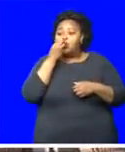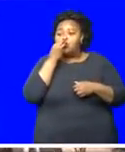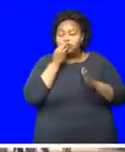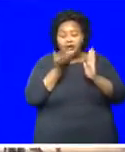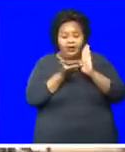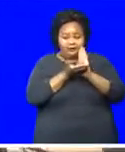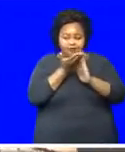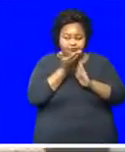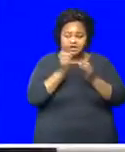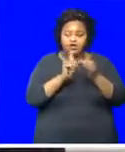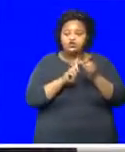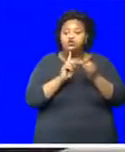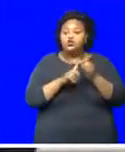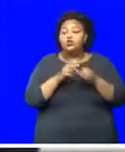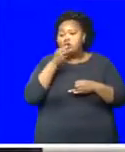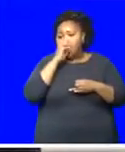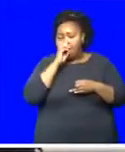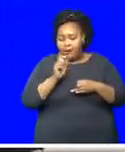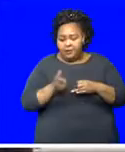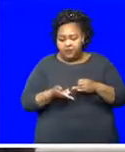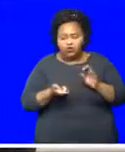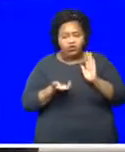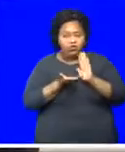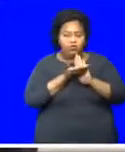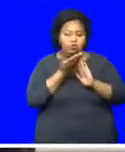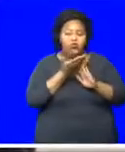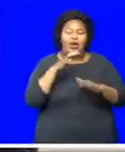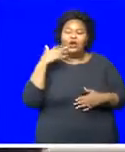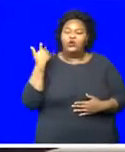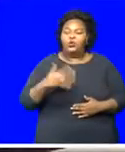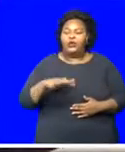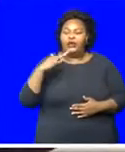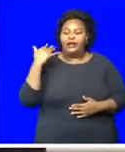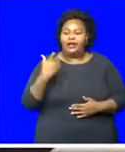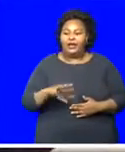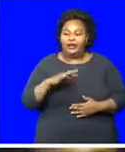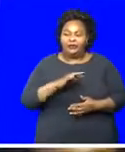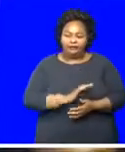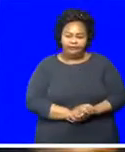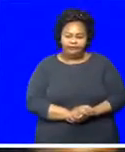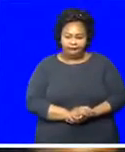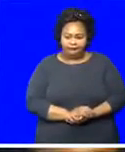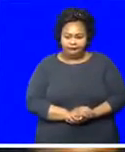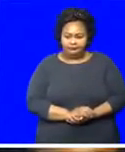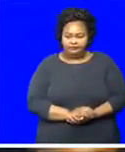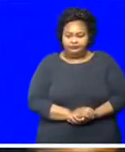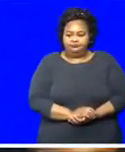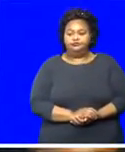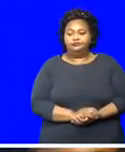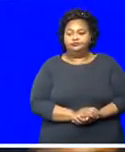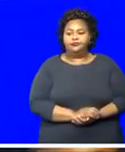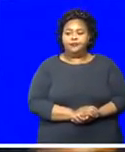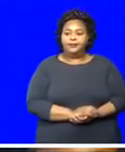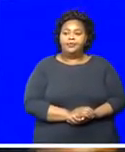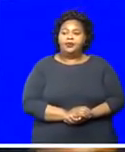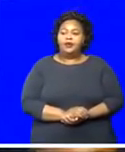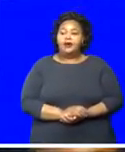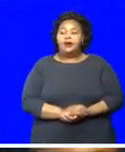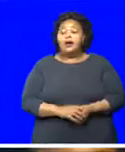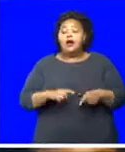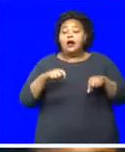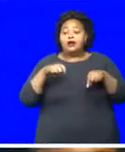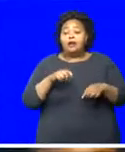kulokunye. Tindzaba Eswatini TV kubika samukelisiwe Khoza sesikhuphe. Kushone munye